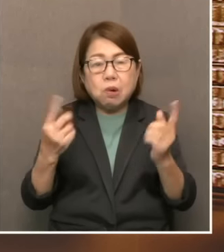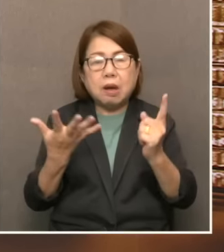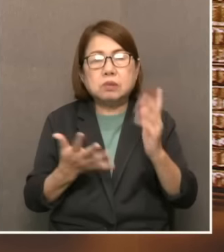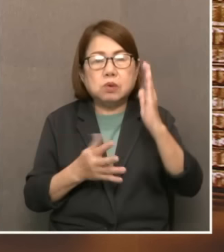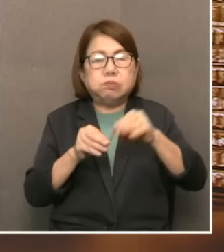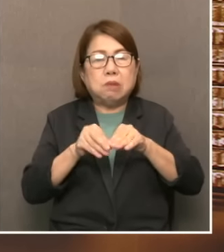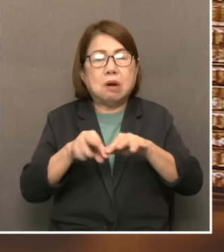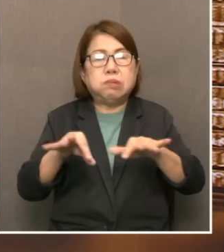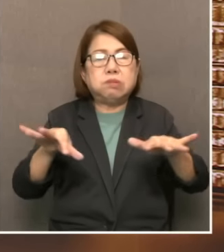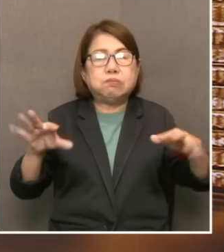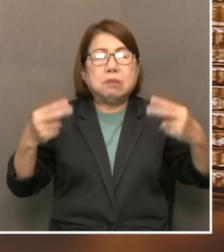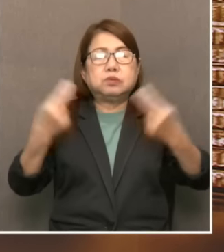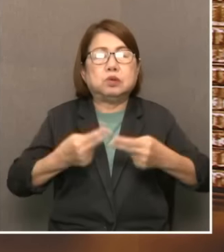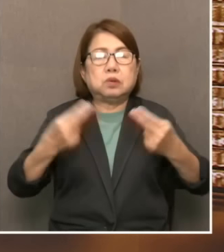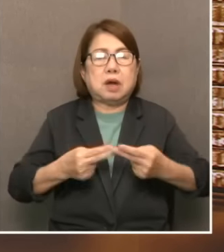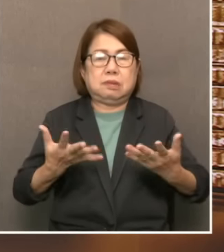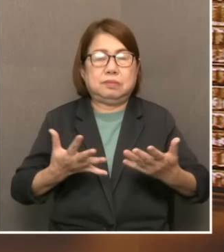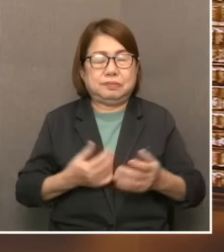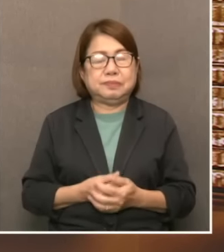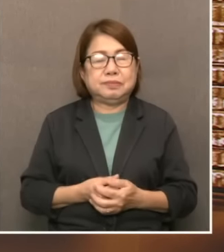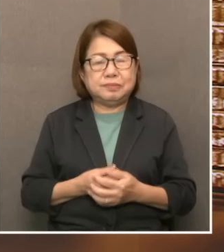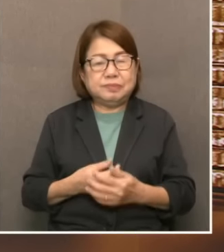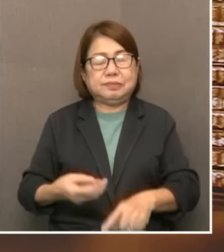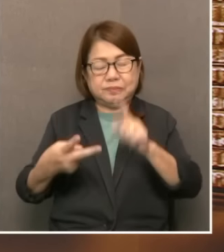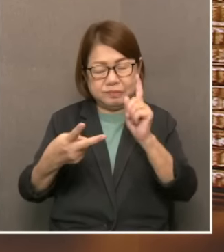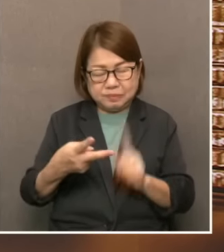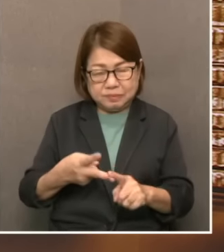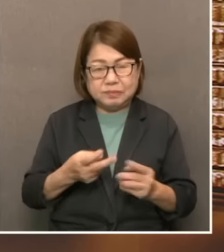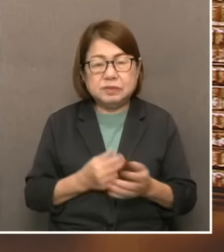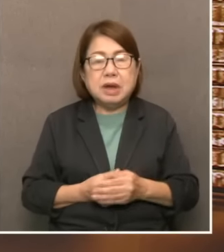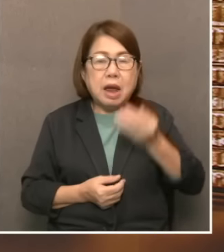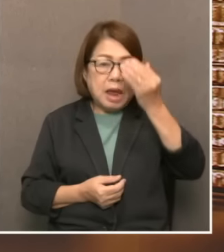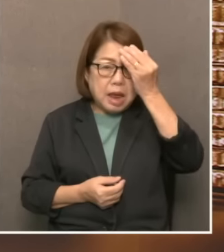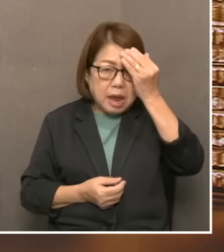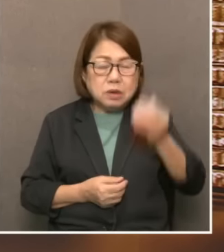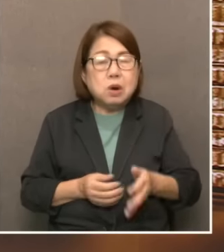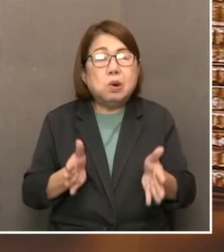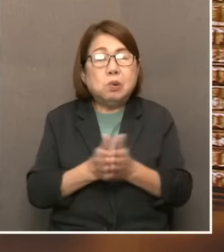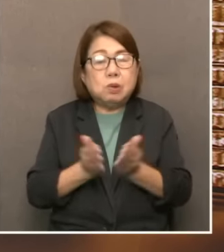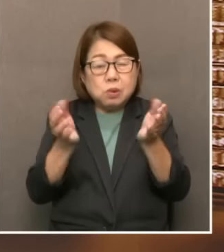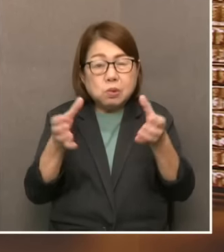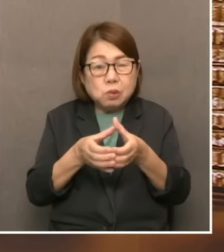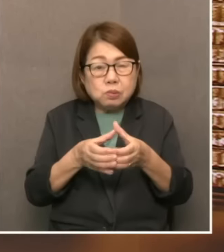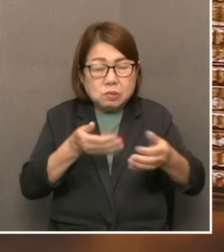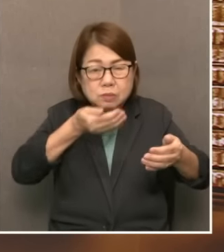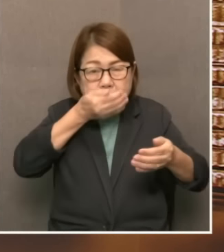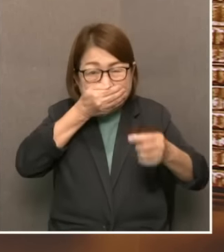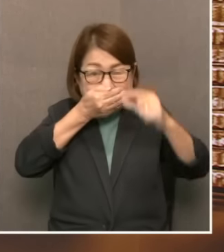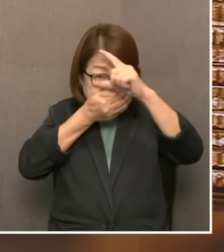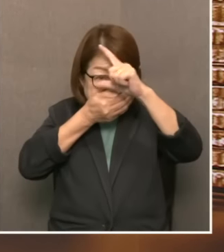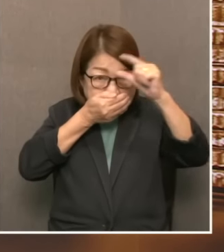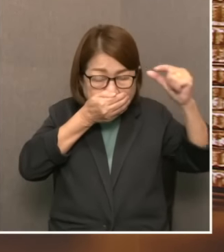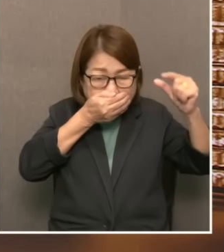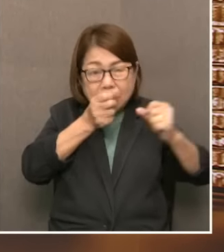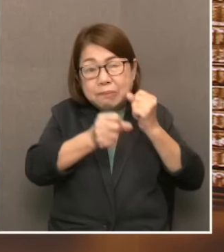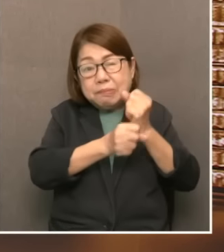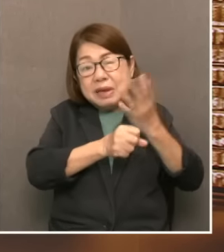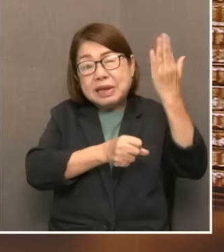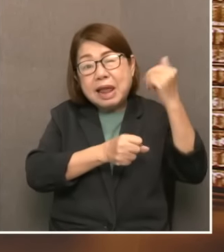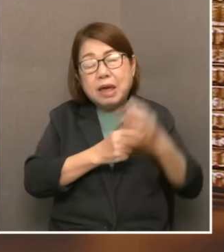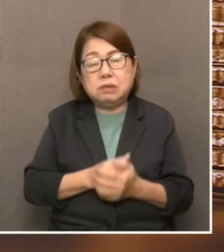ภูมิภาคหรือไม่แล้วก็ต้องตามต่อสงครามอิสราเอลและฮามาสที่ต่อเนื่องลักยาวมาตั้งแต่ปีที่แล้วแล้วแล้วก็สงครามยูเครน